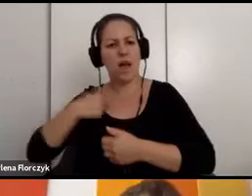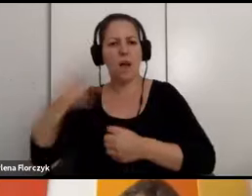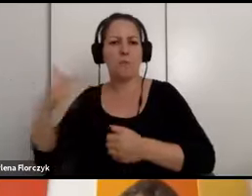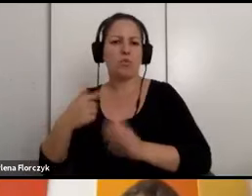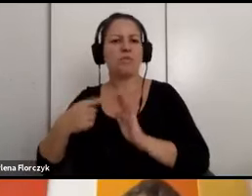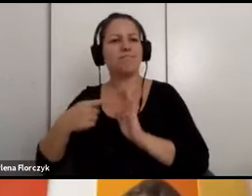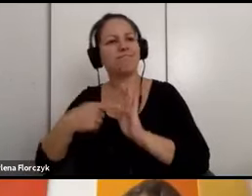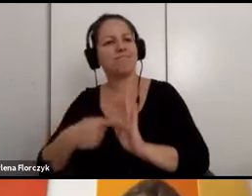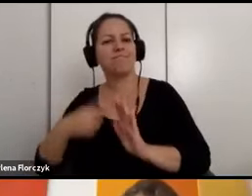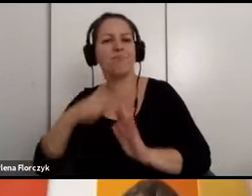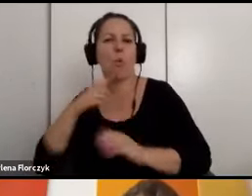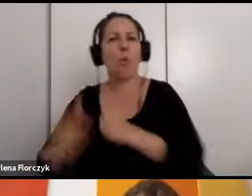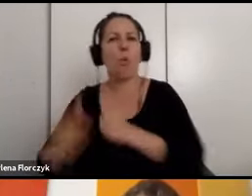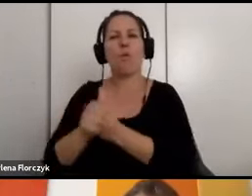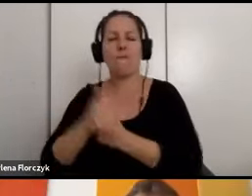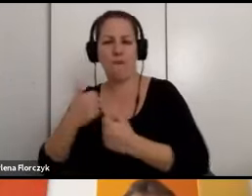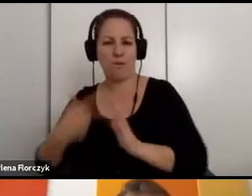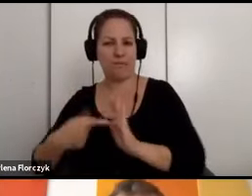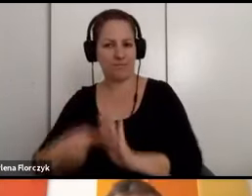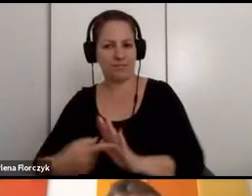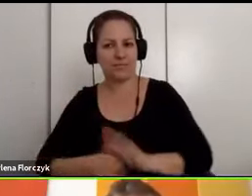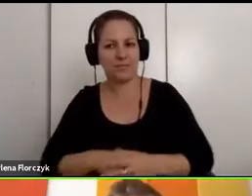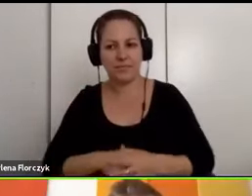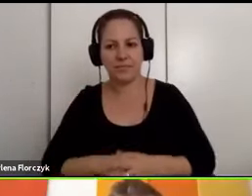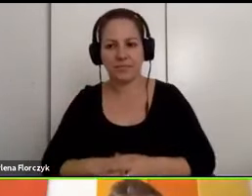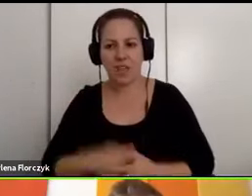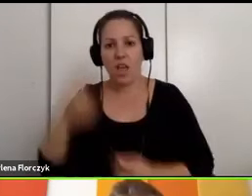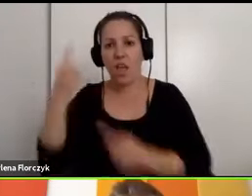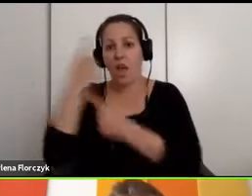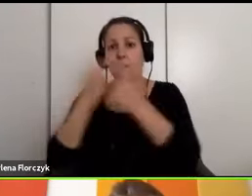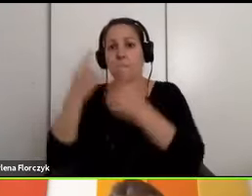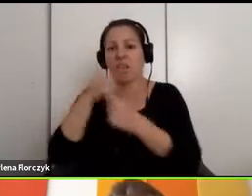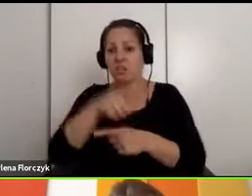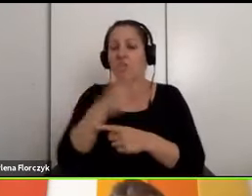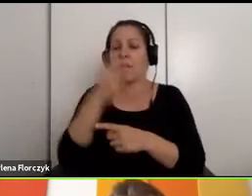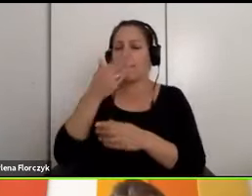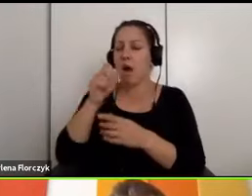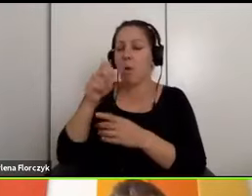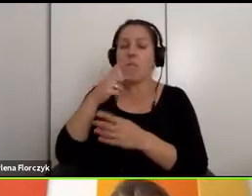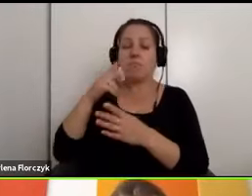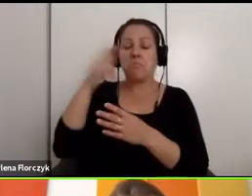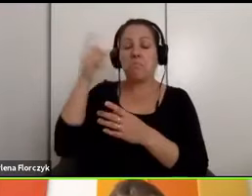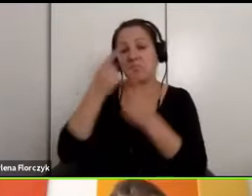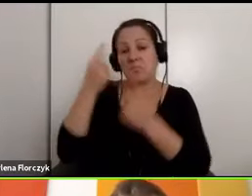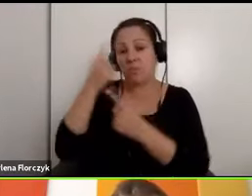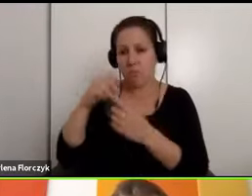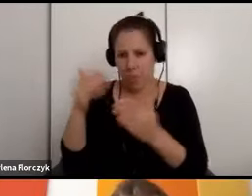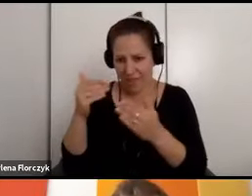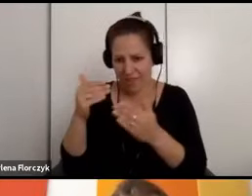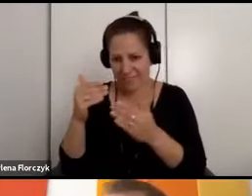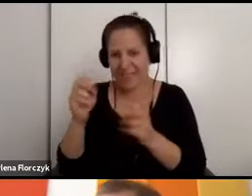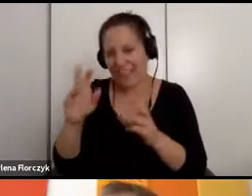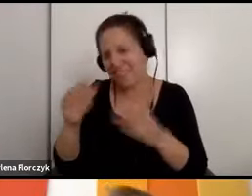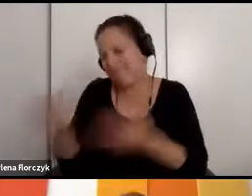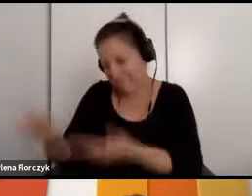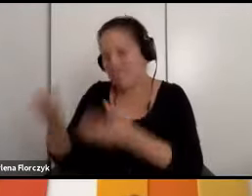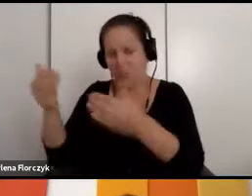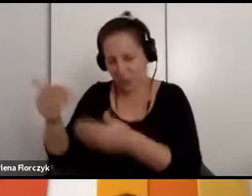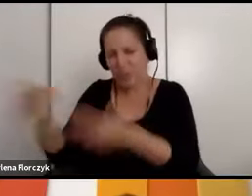komuś sobą udowodnić. Myślę, że też to jest ciekawe. Mogę? Możesz.